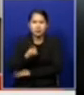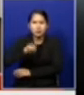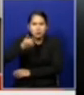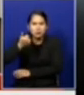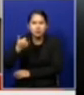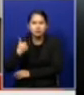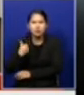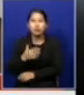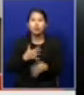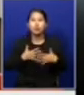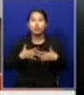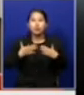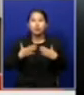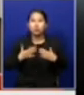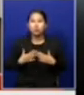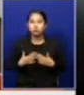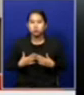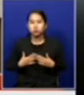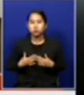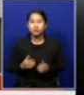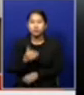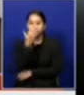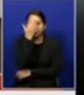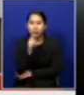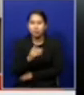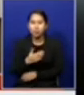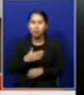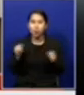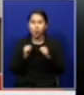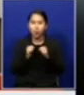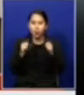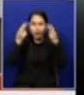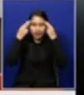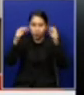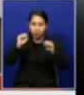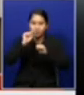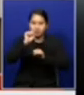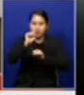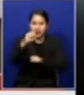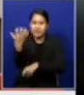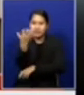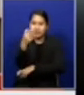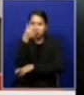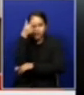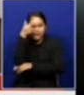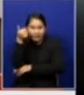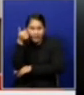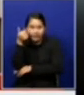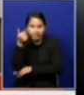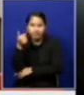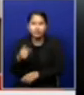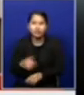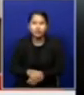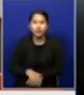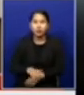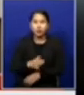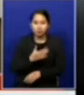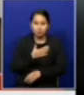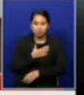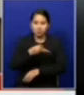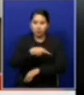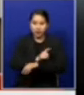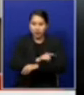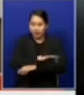หายใจโล่งครับเพราะผมกลัวนายกประกาศพ.ร.ก.ฉุกเฉินและทีวีจอดำนี่ทั้งผมทั้งท่านประธานและพวกเราทุกคน